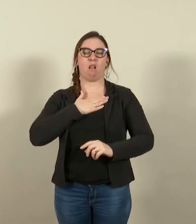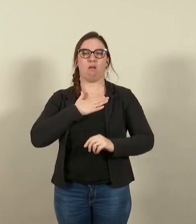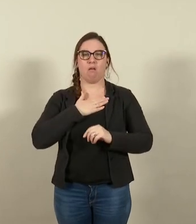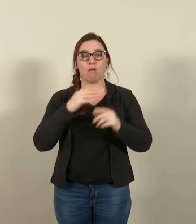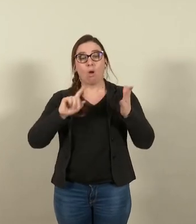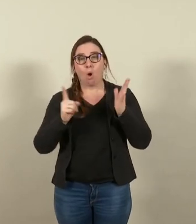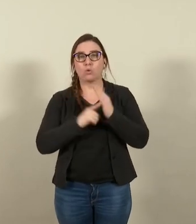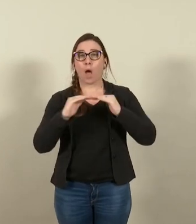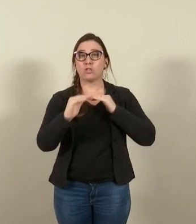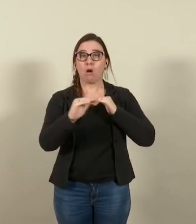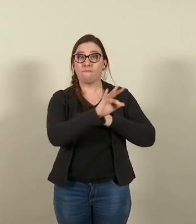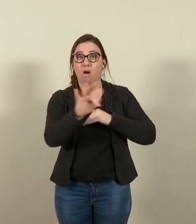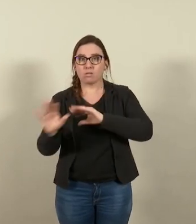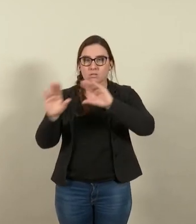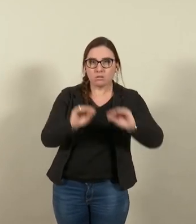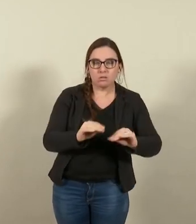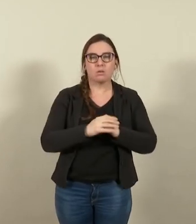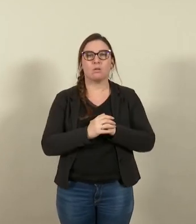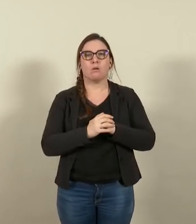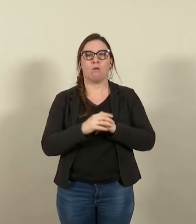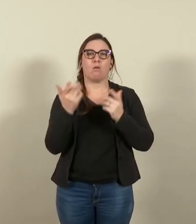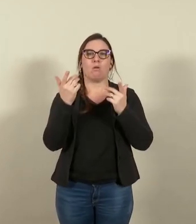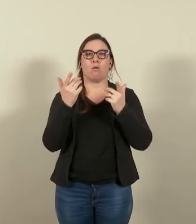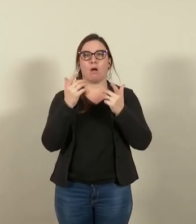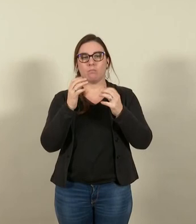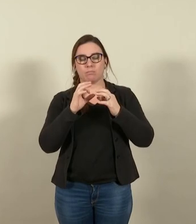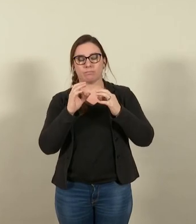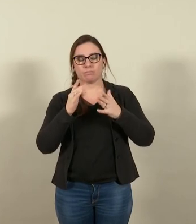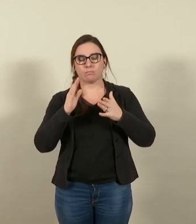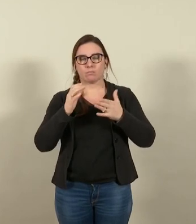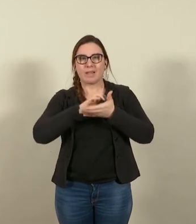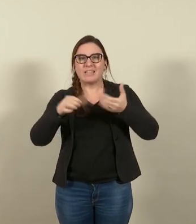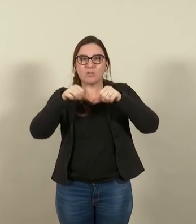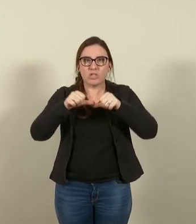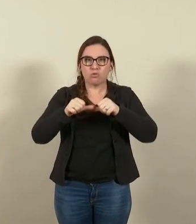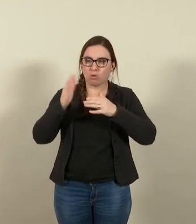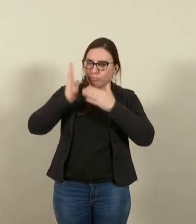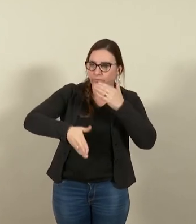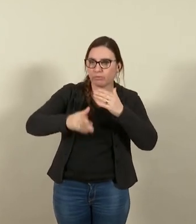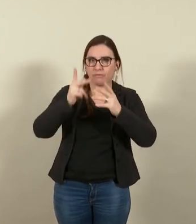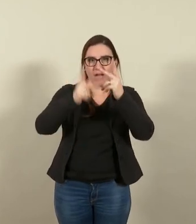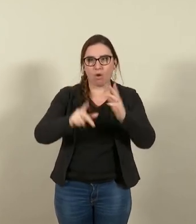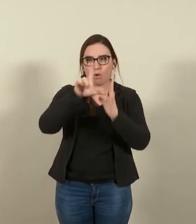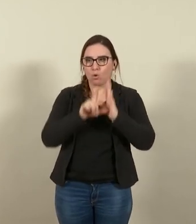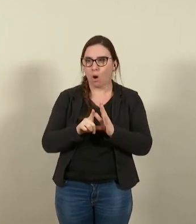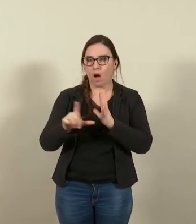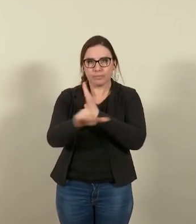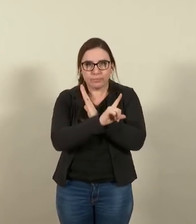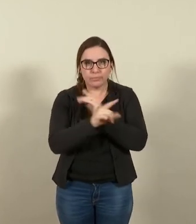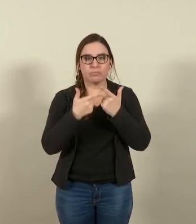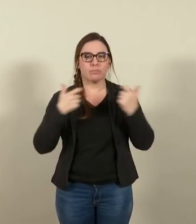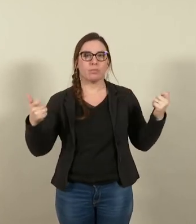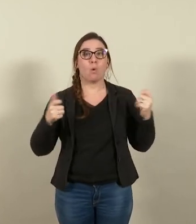sol le rétablissement du délit de séjourers régulier ou encore le durcissement pardon des conditions de